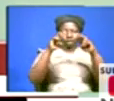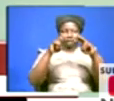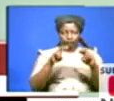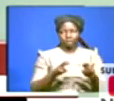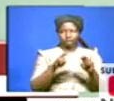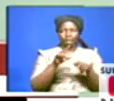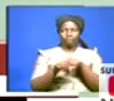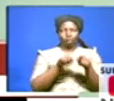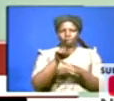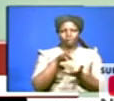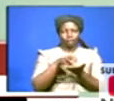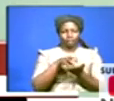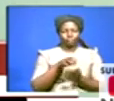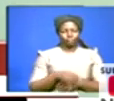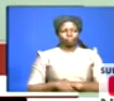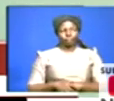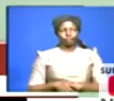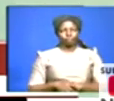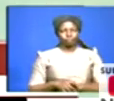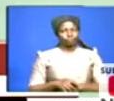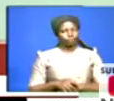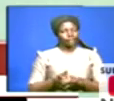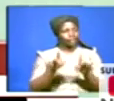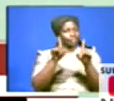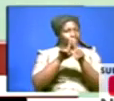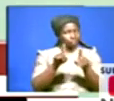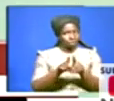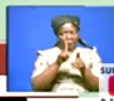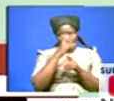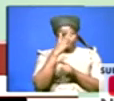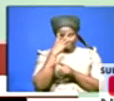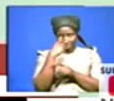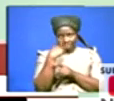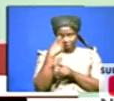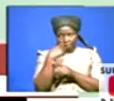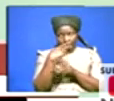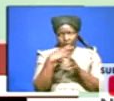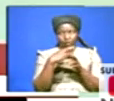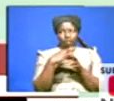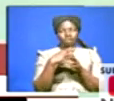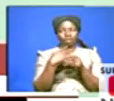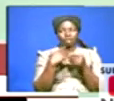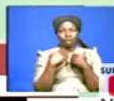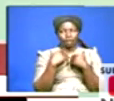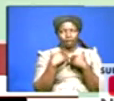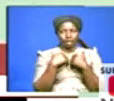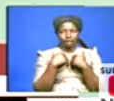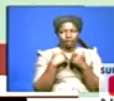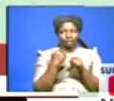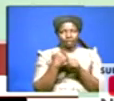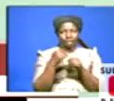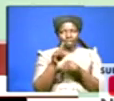reasons to believe that the said suspect is connected with the said offense or has